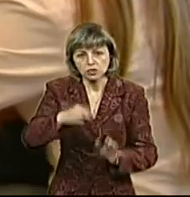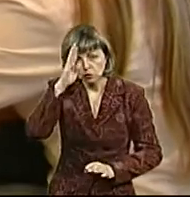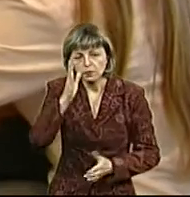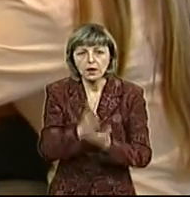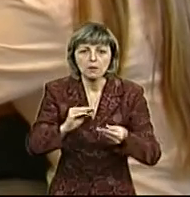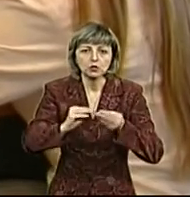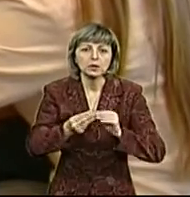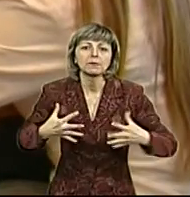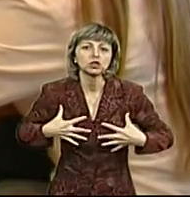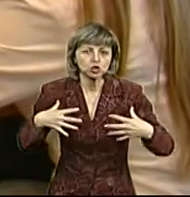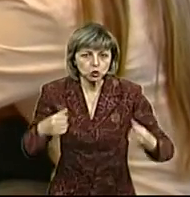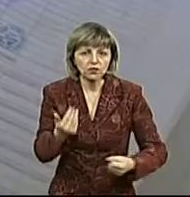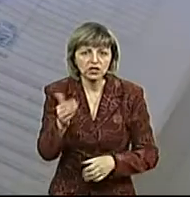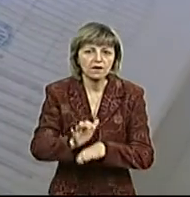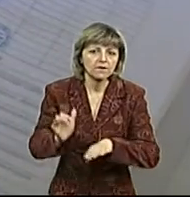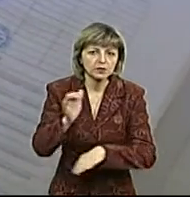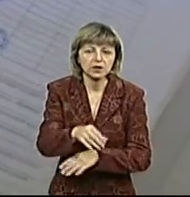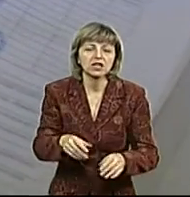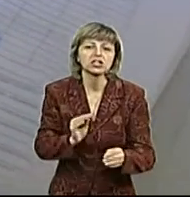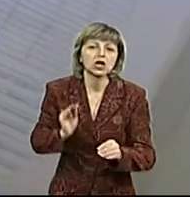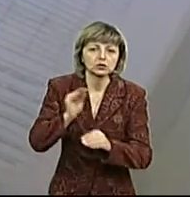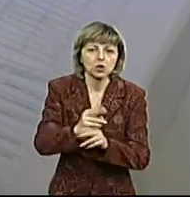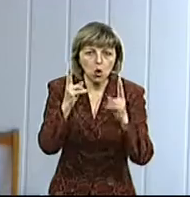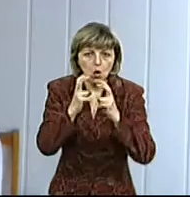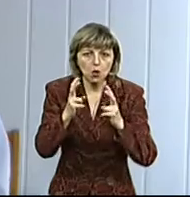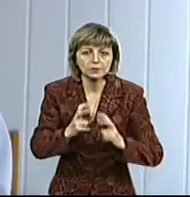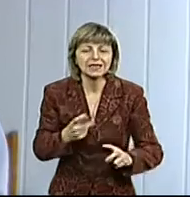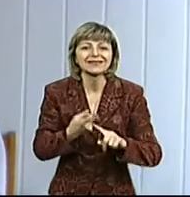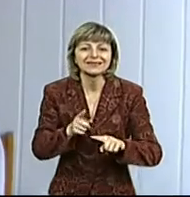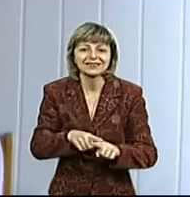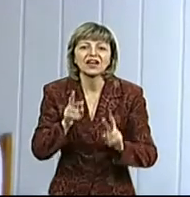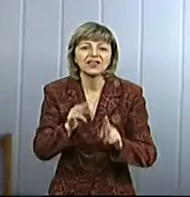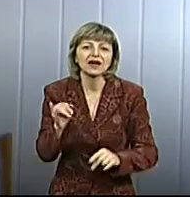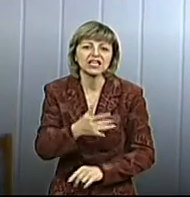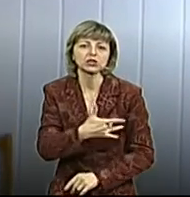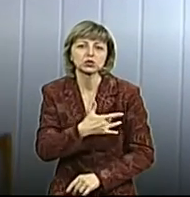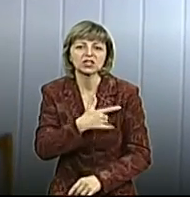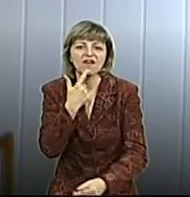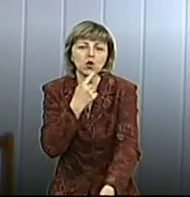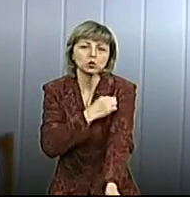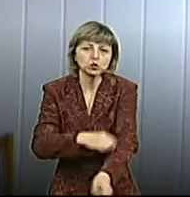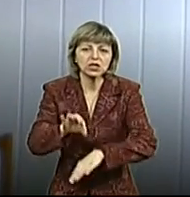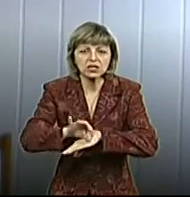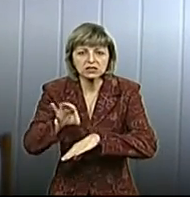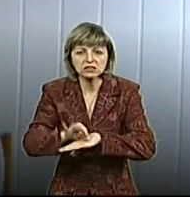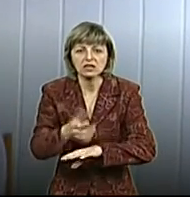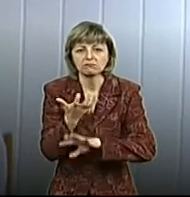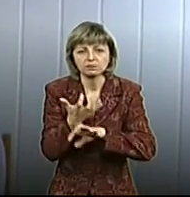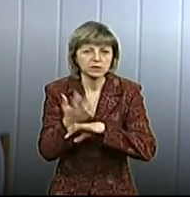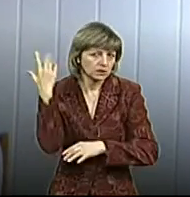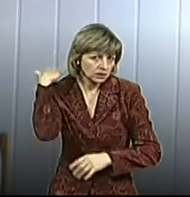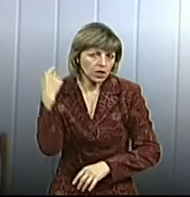мають проблеми зі здоров'ям. Їх відправили на дообстеження. Це як і серцево-судинні захворювання, патологія